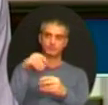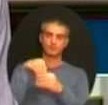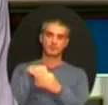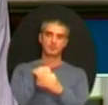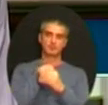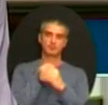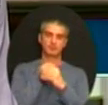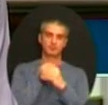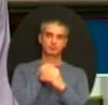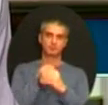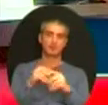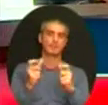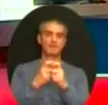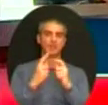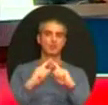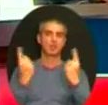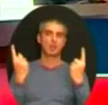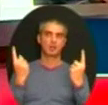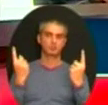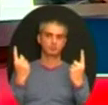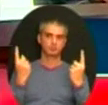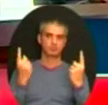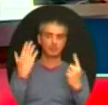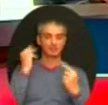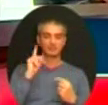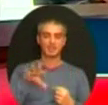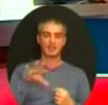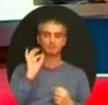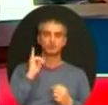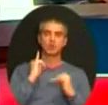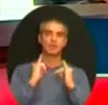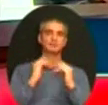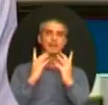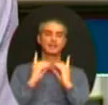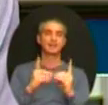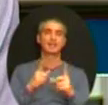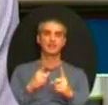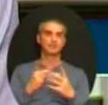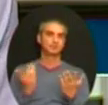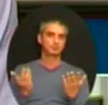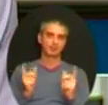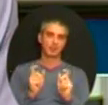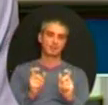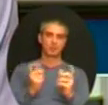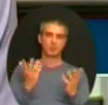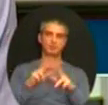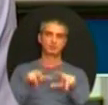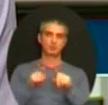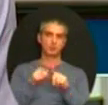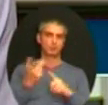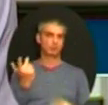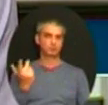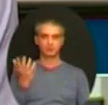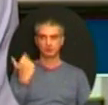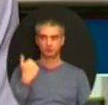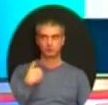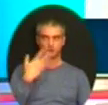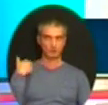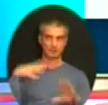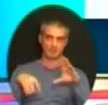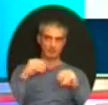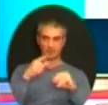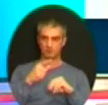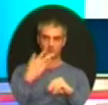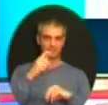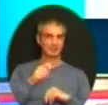שמצביעות למפלגות אחרות. היה צריך למצוא איזושהי דרך למנוע סיטואציות כאלה. כשיצאנו למערכת